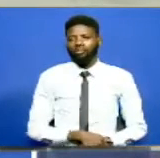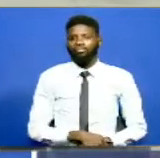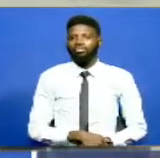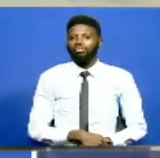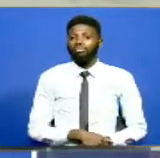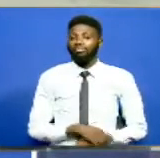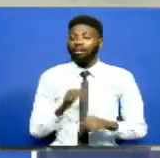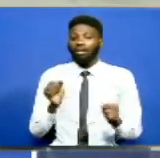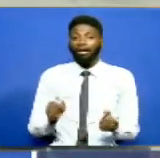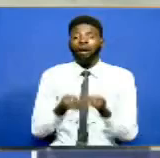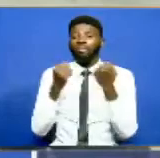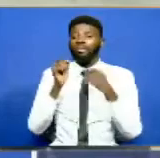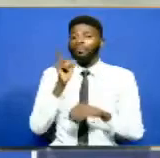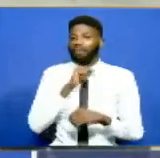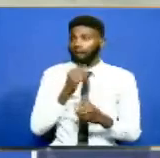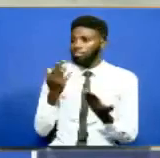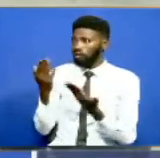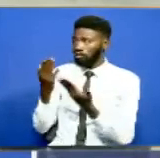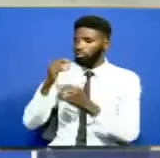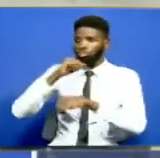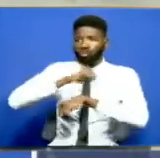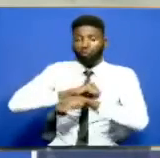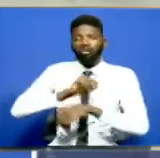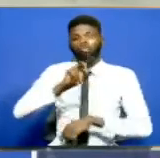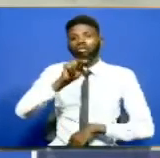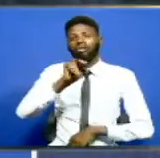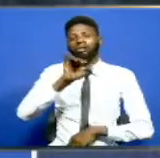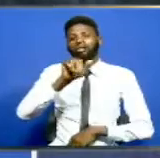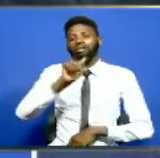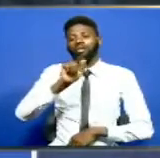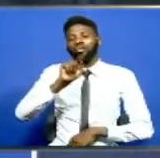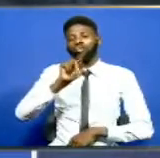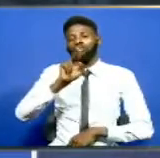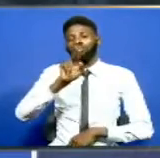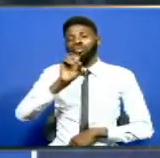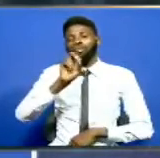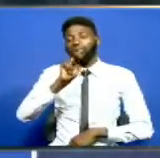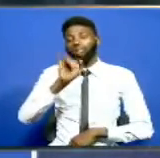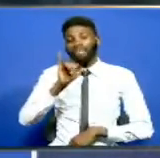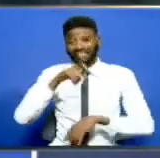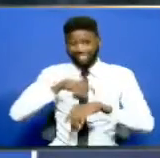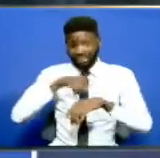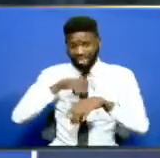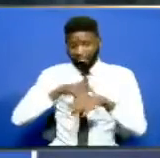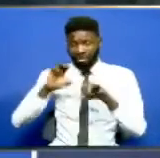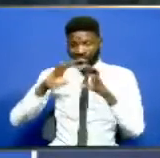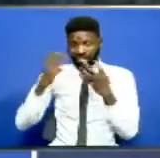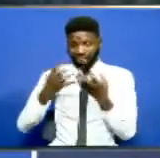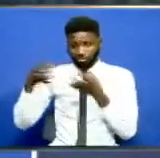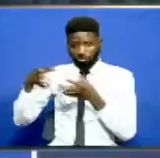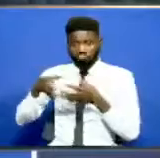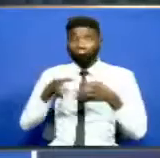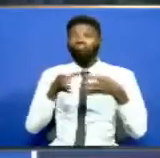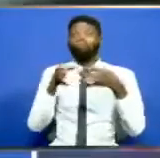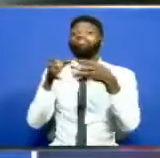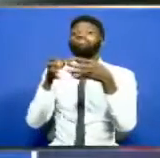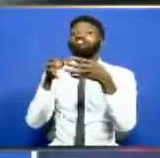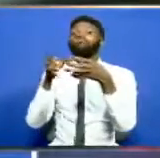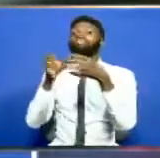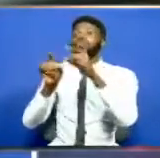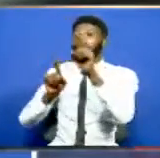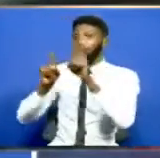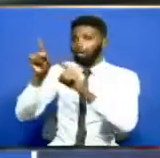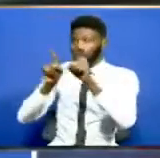Mkasa ulikumba shule msingi Nyatwoni katika eneo bunge la Mugirango Kusini ambako ziara kimasomo iligeuka maafa baada ya wanafunzi